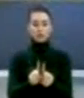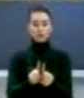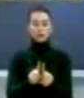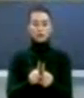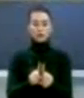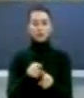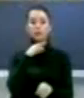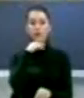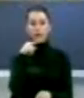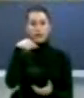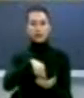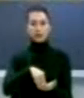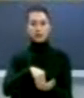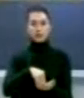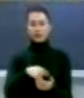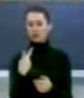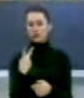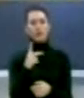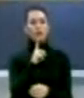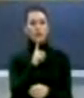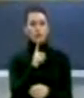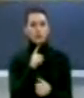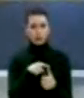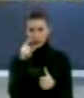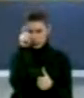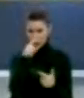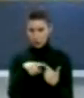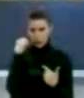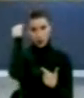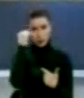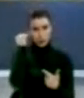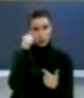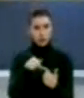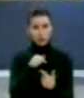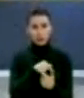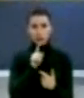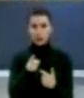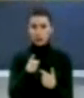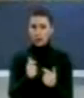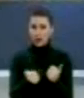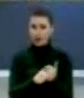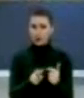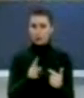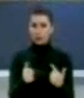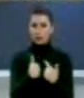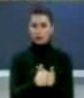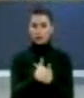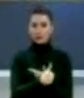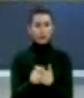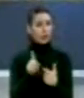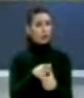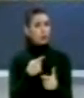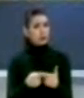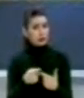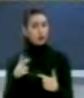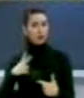në Mitrovicë. Cilat jenë ato dy palë? Serbia dhe Kosova t'jenë përfaqësuara në sistem gjyqësor të Kosovës? Apo